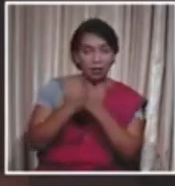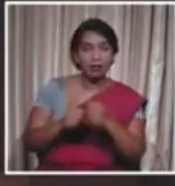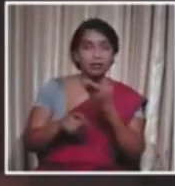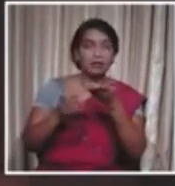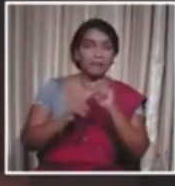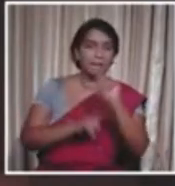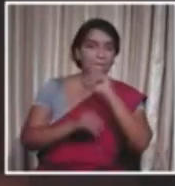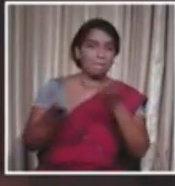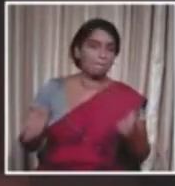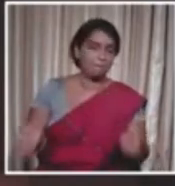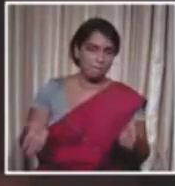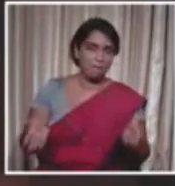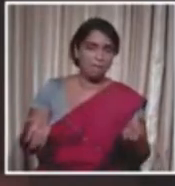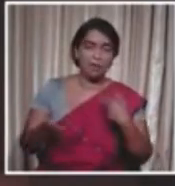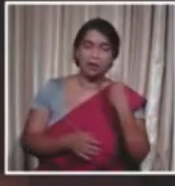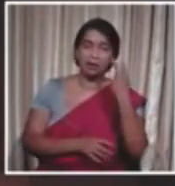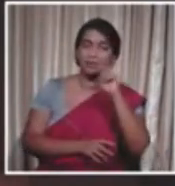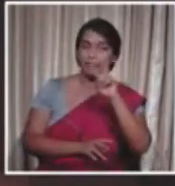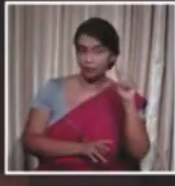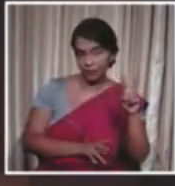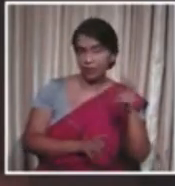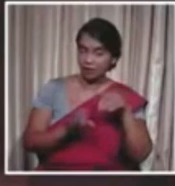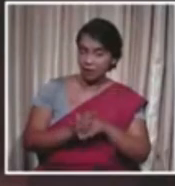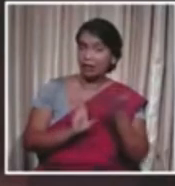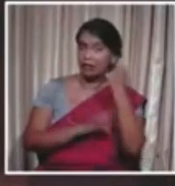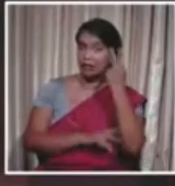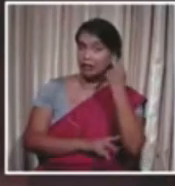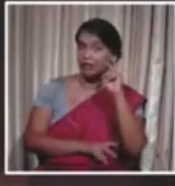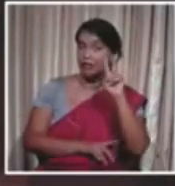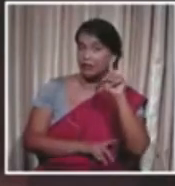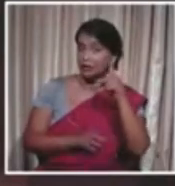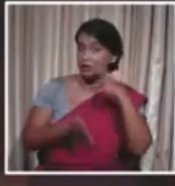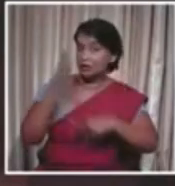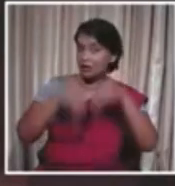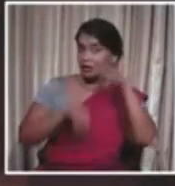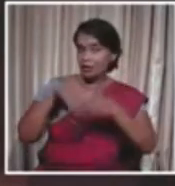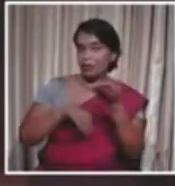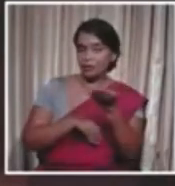තියෙන්නේ. අපි අද මේ 2022 හිටියා. ඒකමත කරන්න එපා.